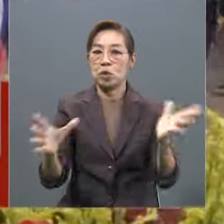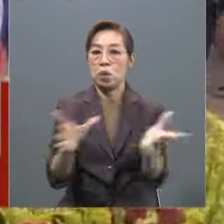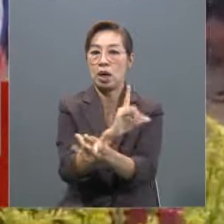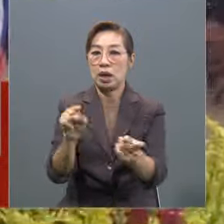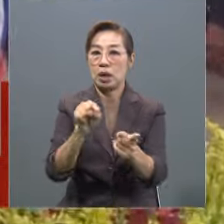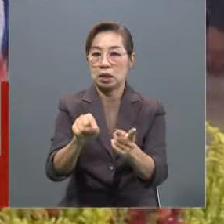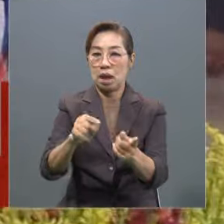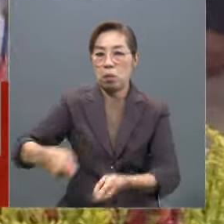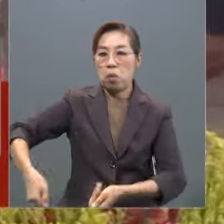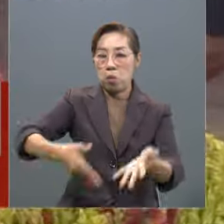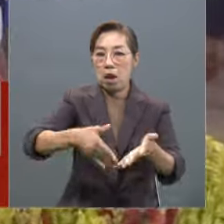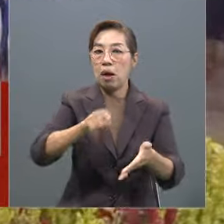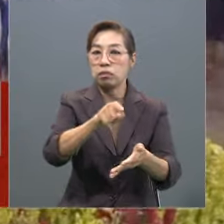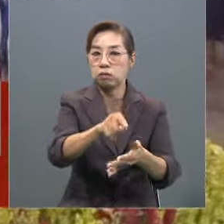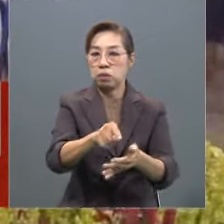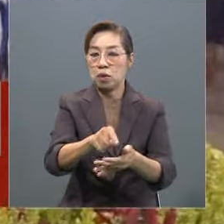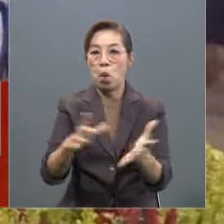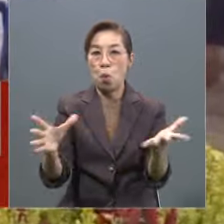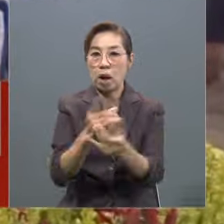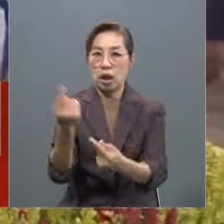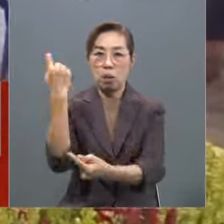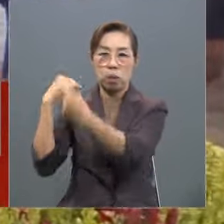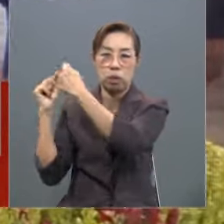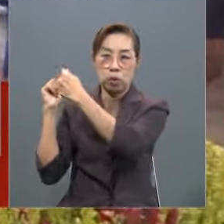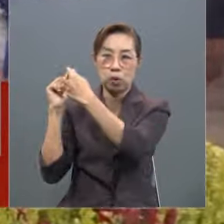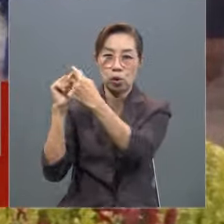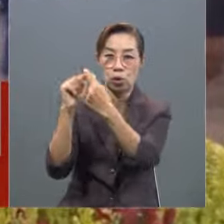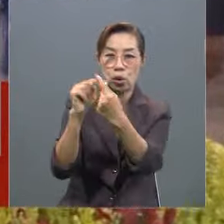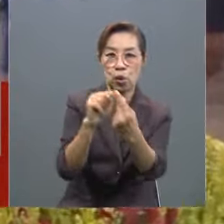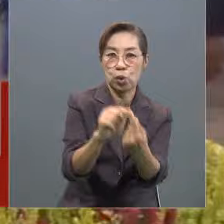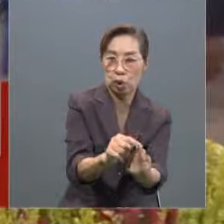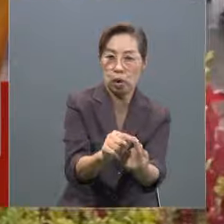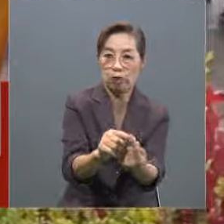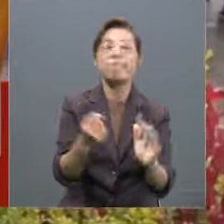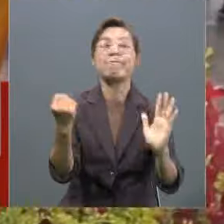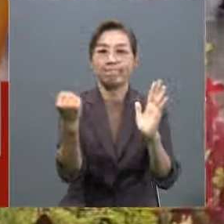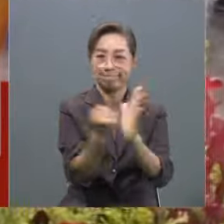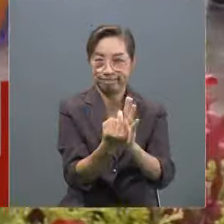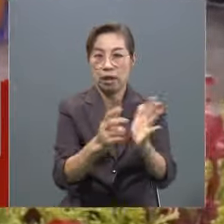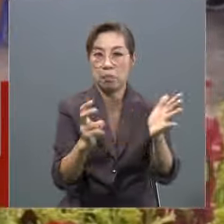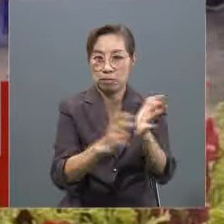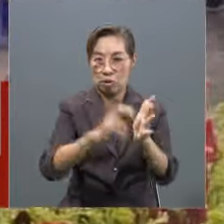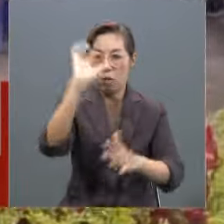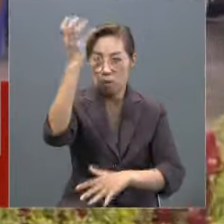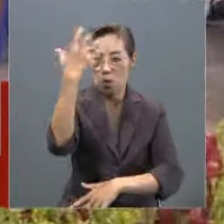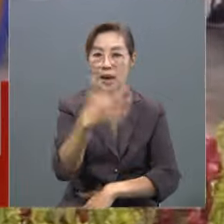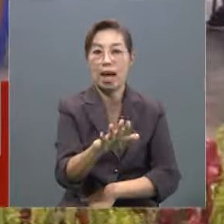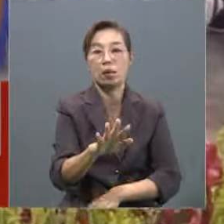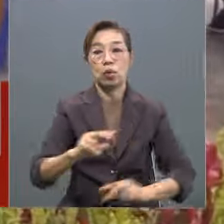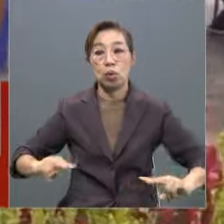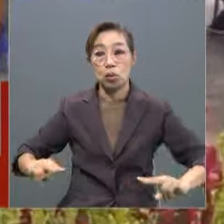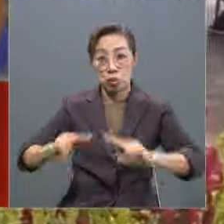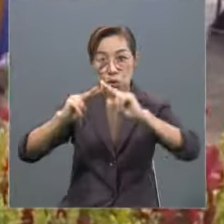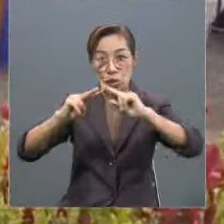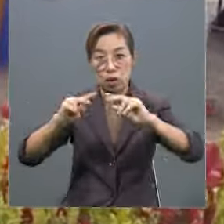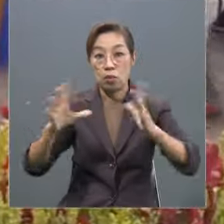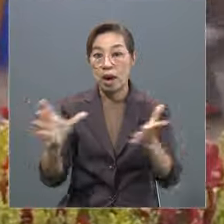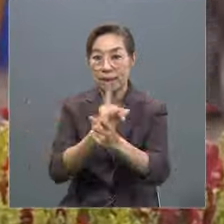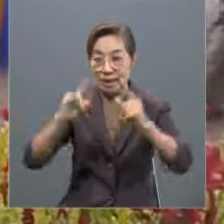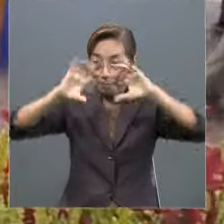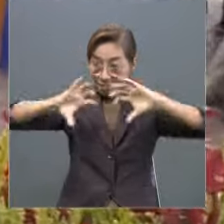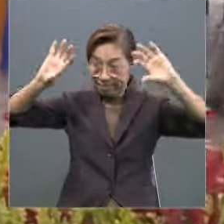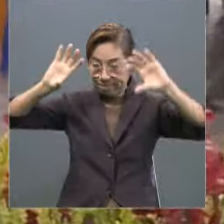านต์เป็นมรดกวัฒนธรรมที่จับต้องไม่ได้ของมนุษยชาติอย่างเป็นทางการรัฐบาลโดยกระทรวงวัฒนธรรมพร้อมเดินหน้ายกระดับประเ